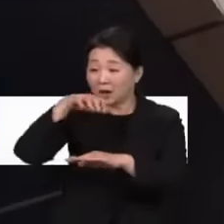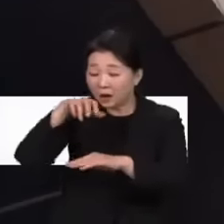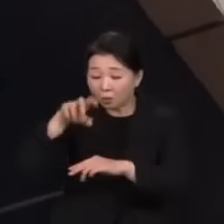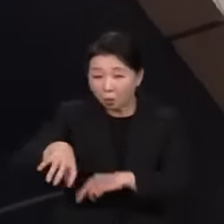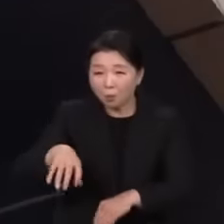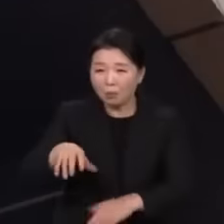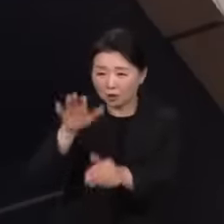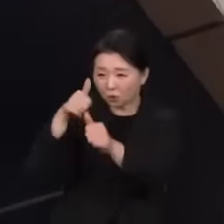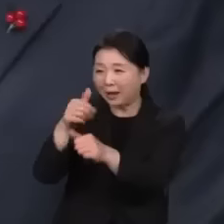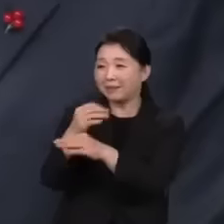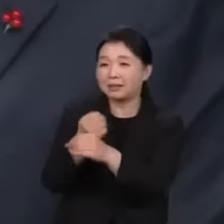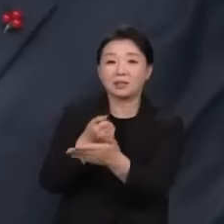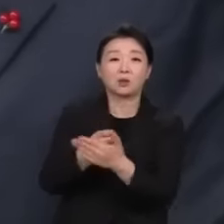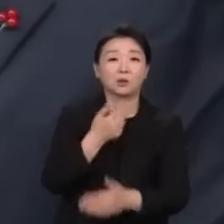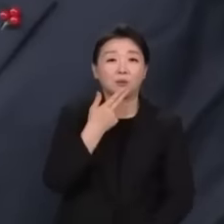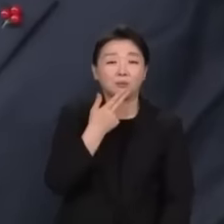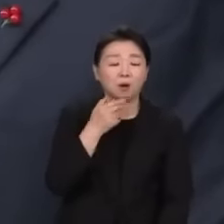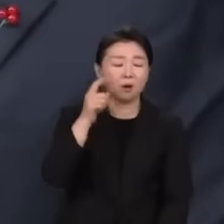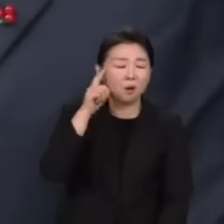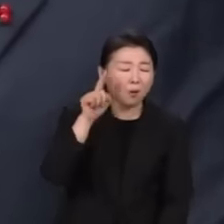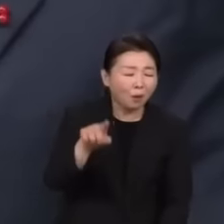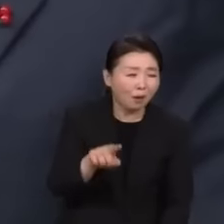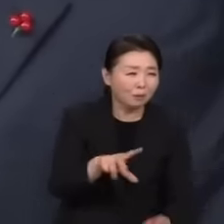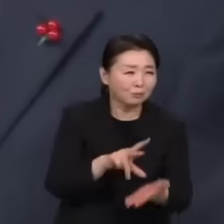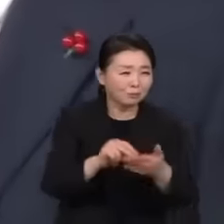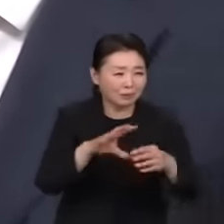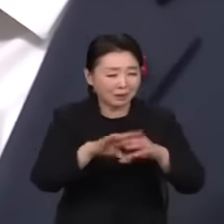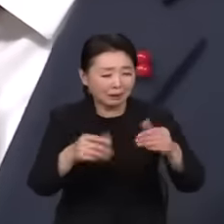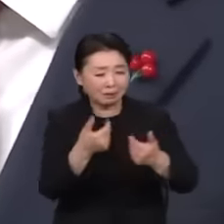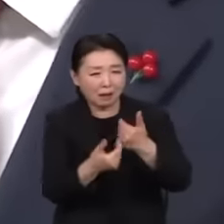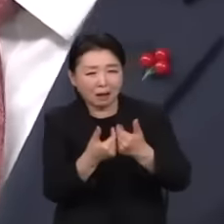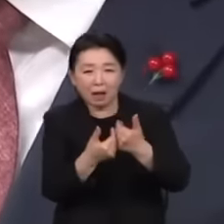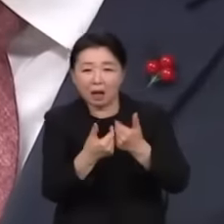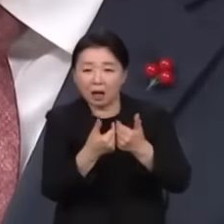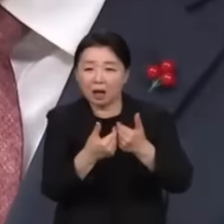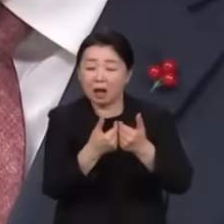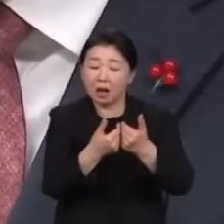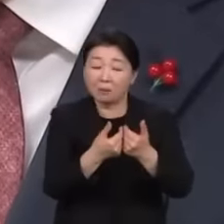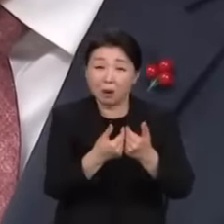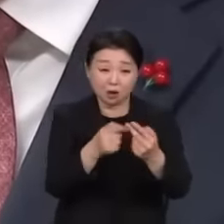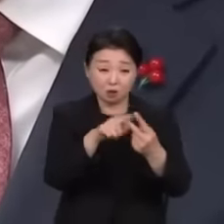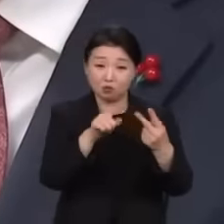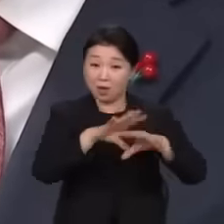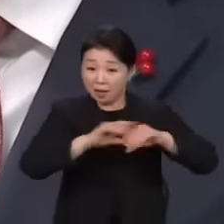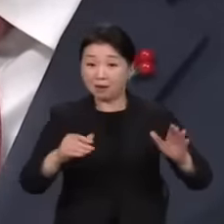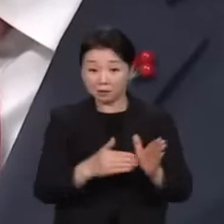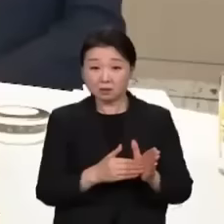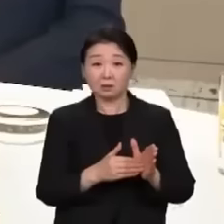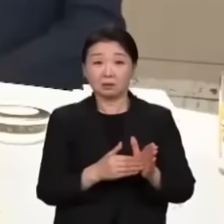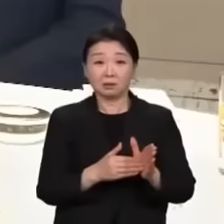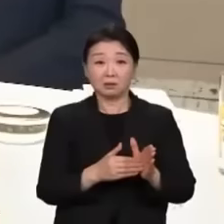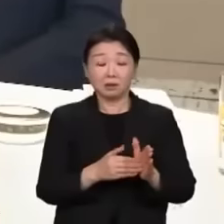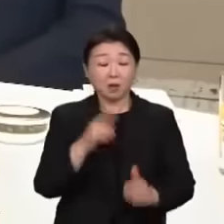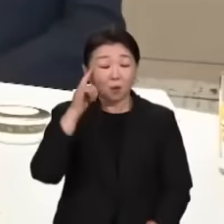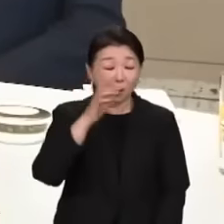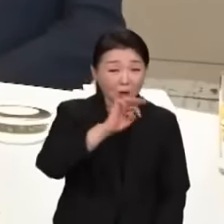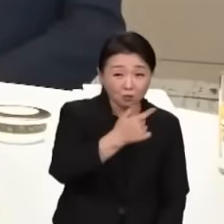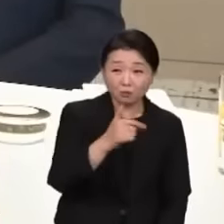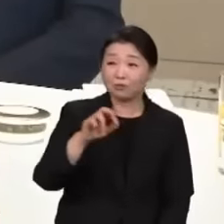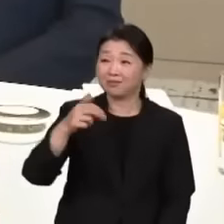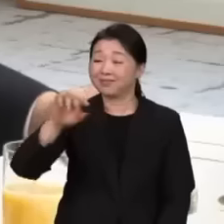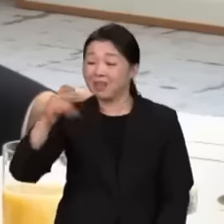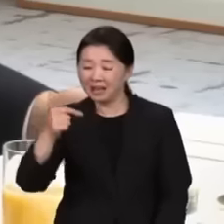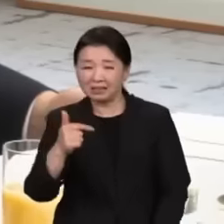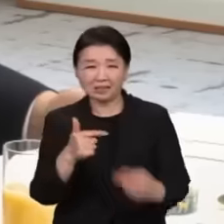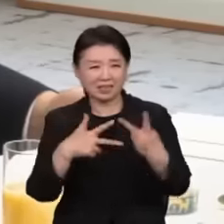않았습니다. 쉽게 풀리지 않을 것 같았던 갈등의 두 요인이 한꺼번에 해소되면서 이른바 윤한 2차